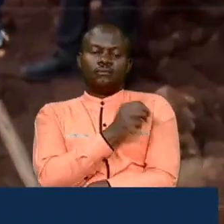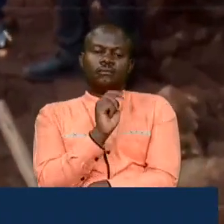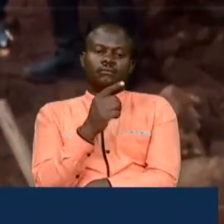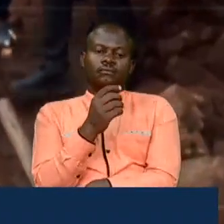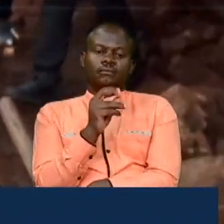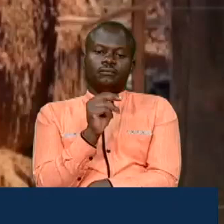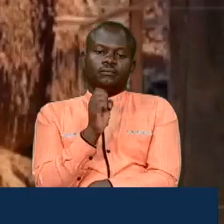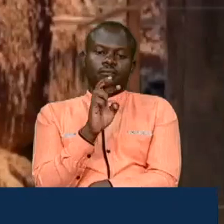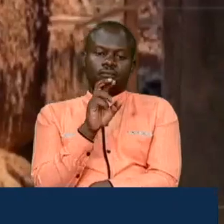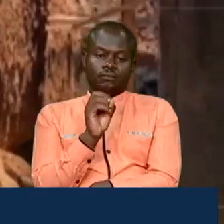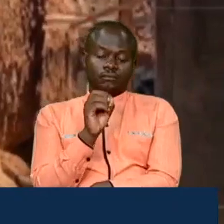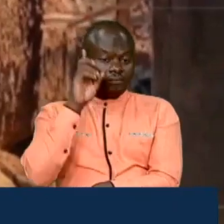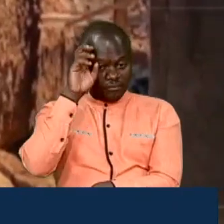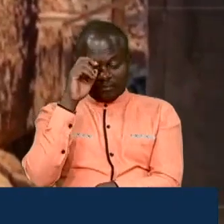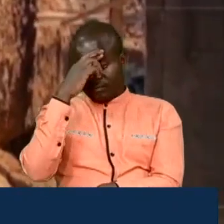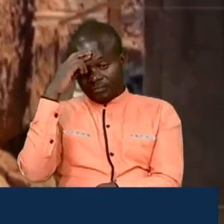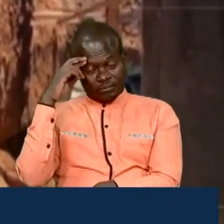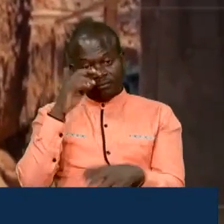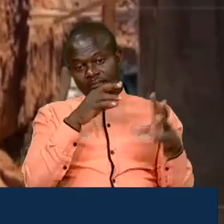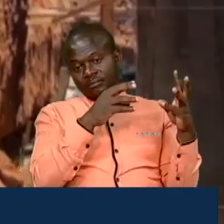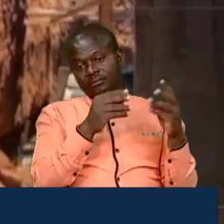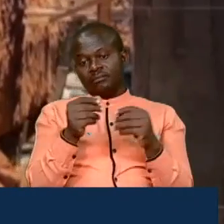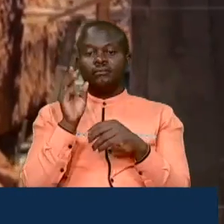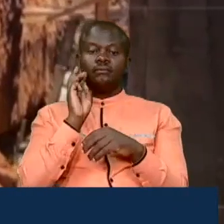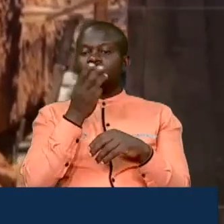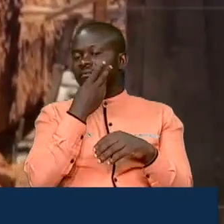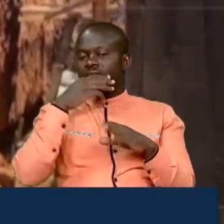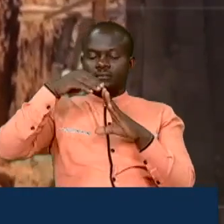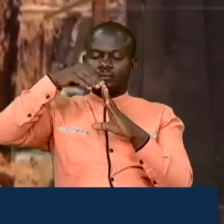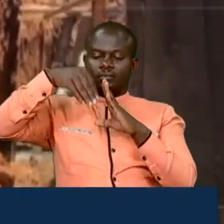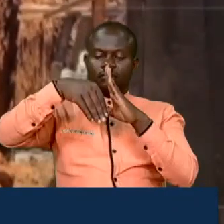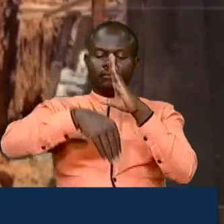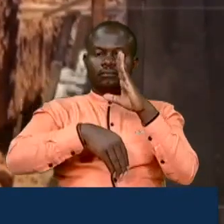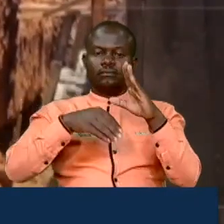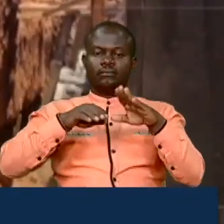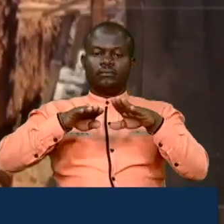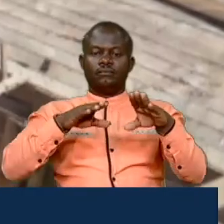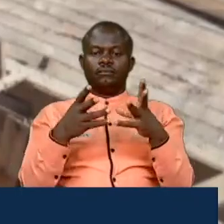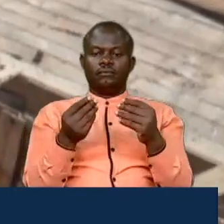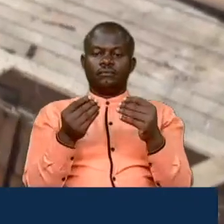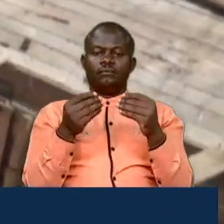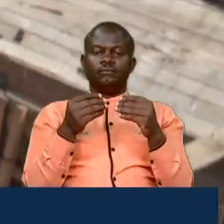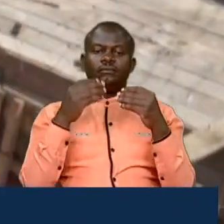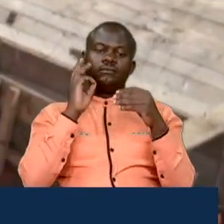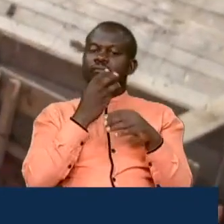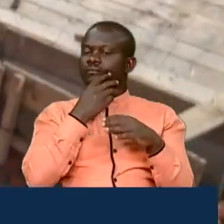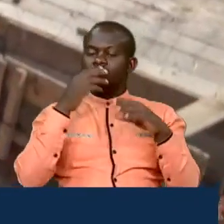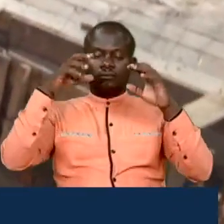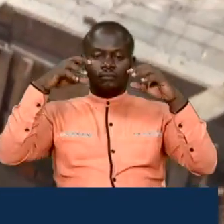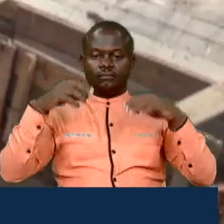Karongi. Birakekwa ko intandaro yo kukuriduka yaba ari amazi yinjiye mu butaka bukoroha n'amazi y'imvura imaze iminsi